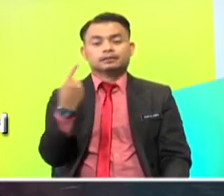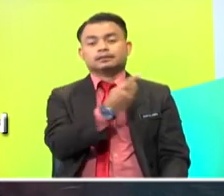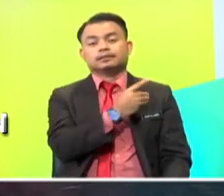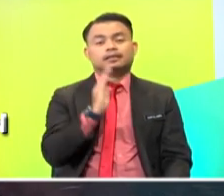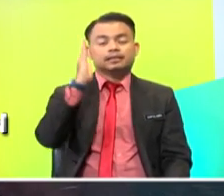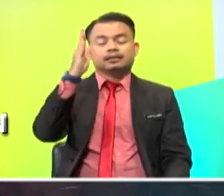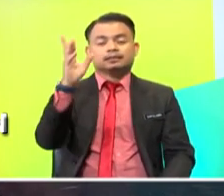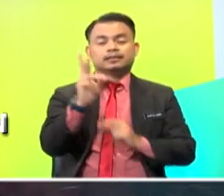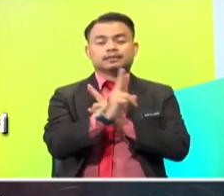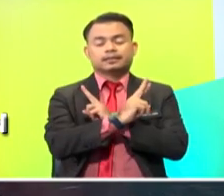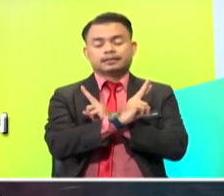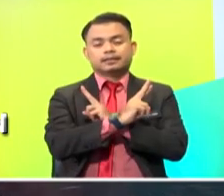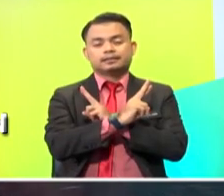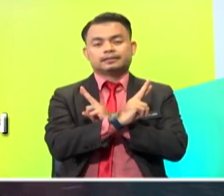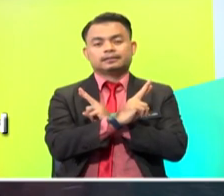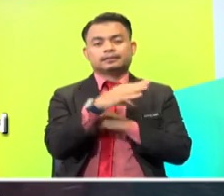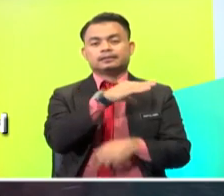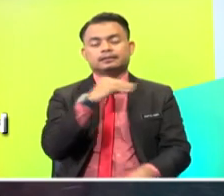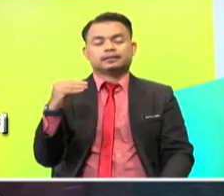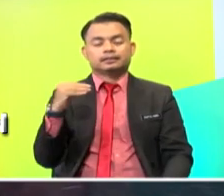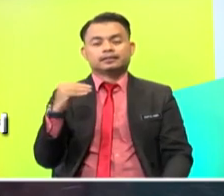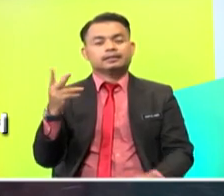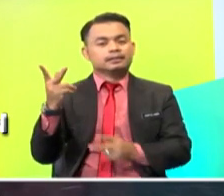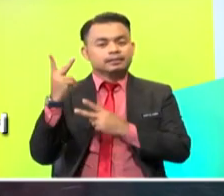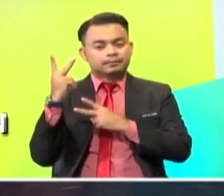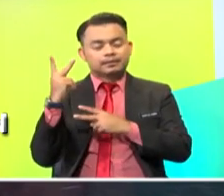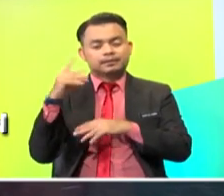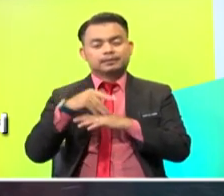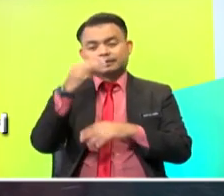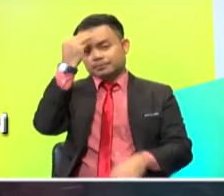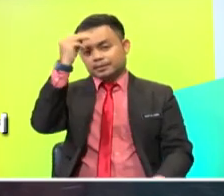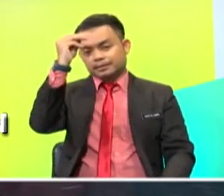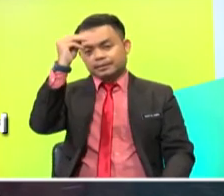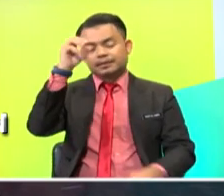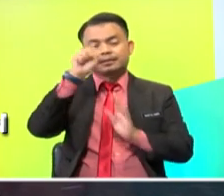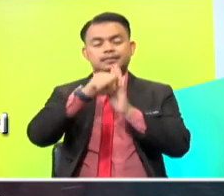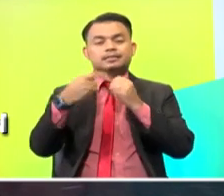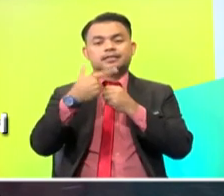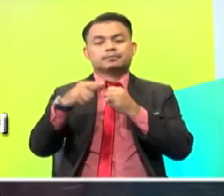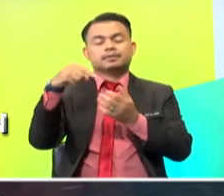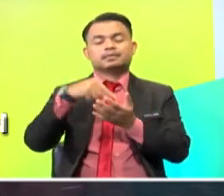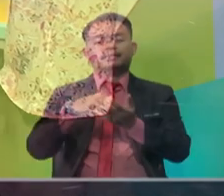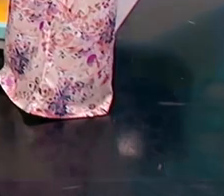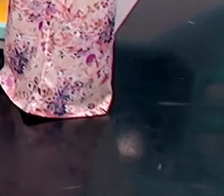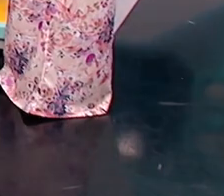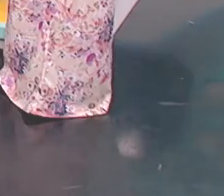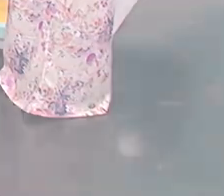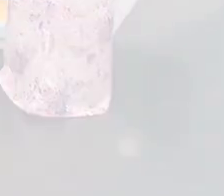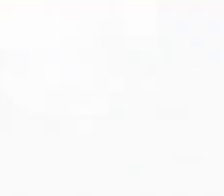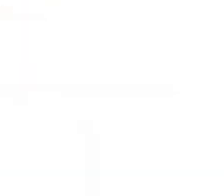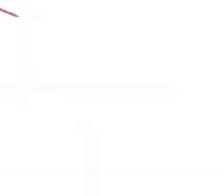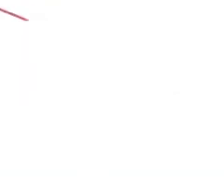murid-murid us entah dan kita akan kembali Dimah edite VPN selepas ini jumpa anda kecap lagi